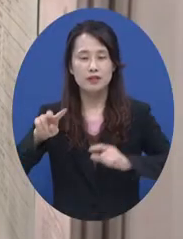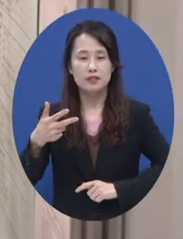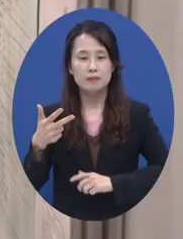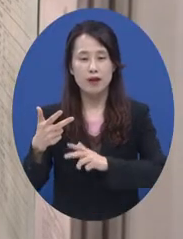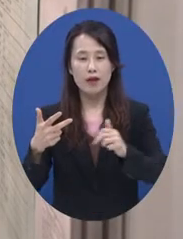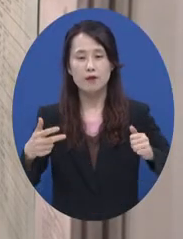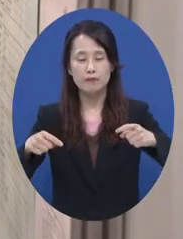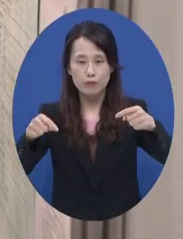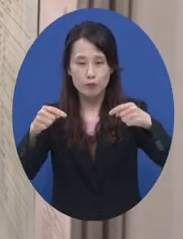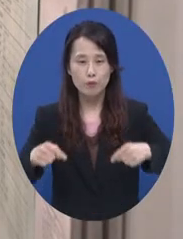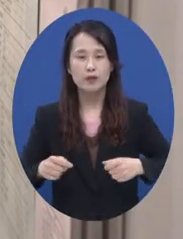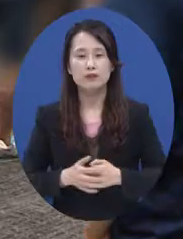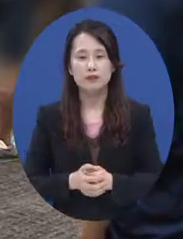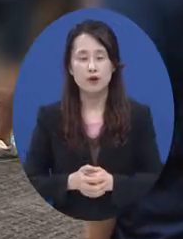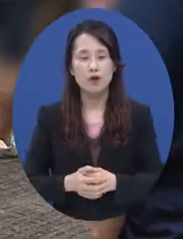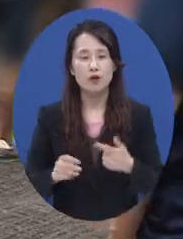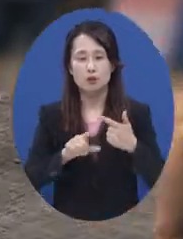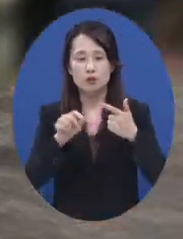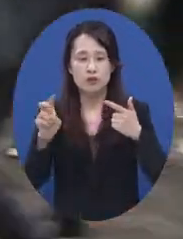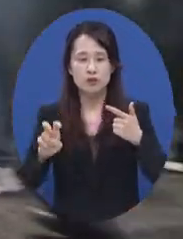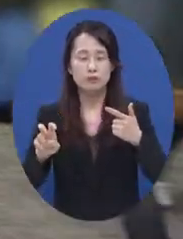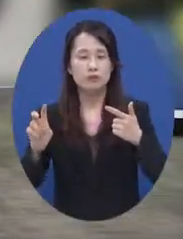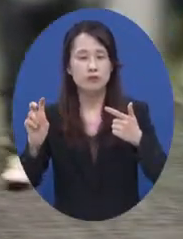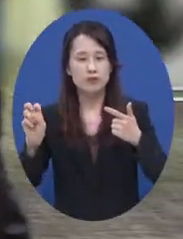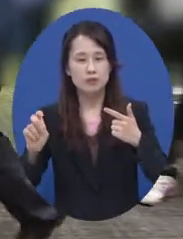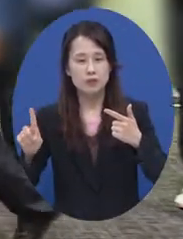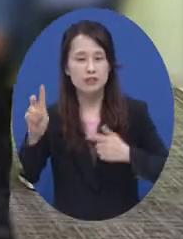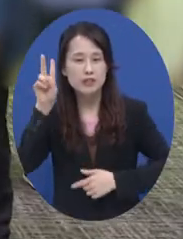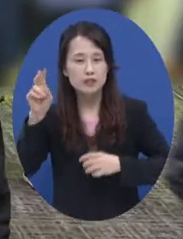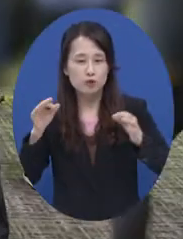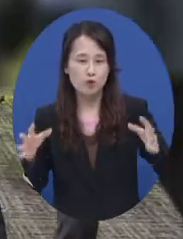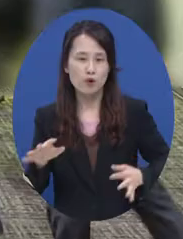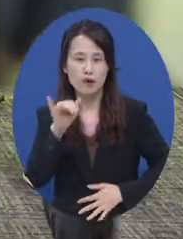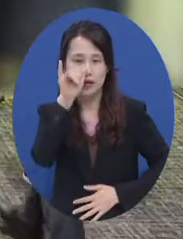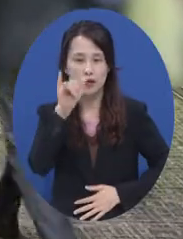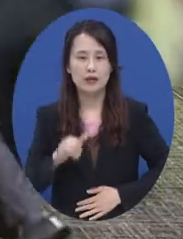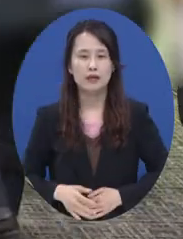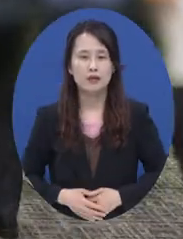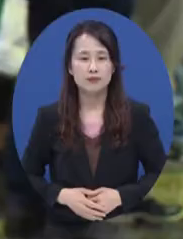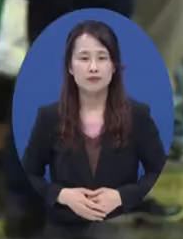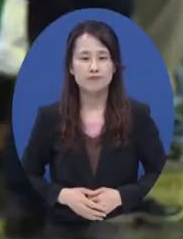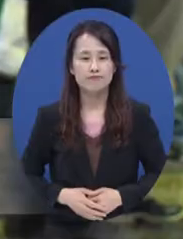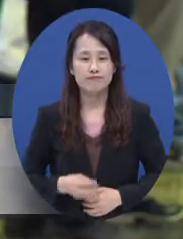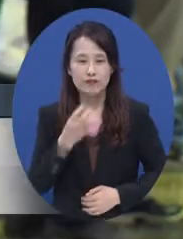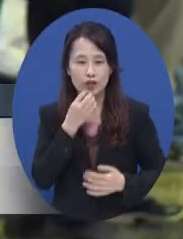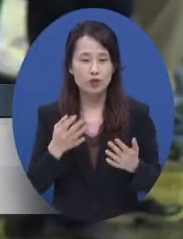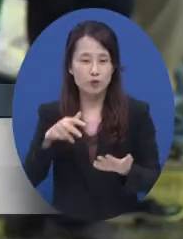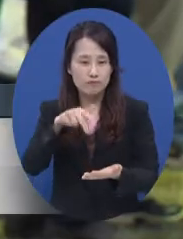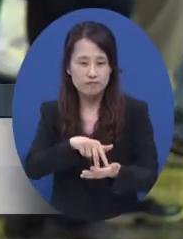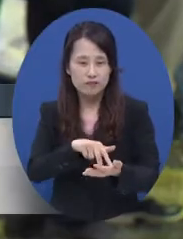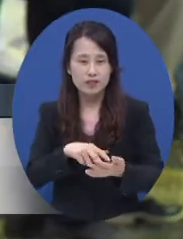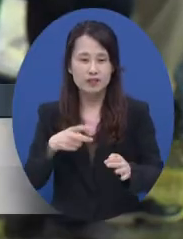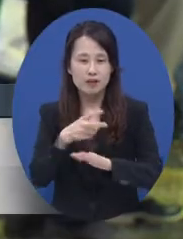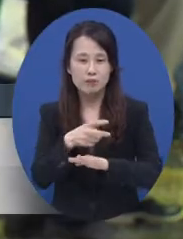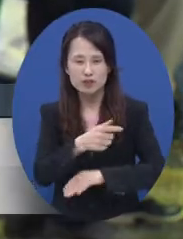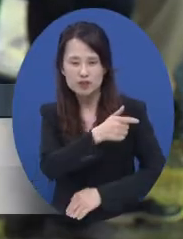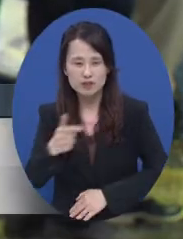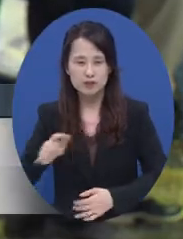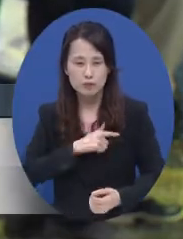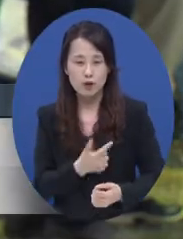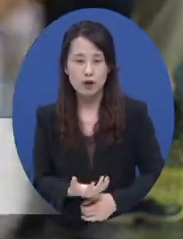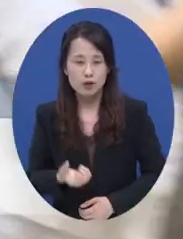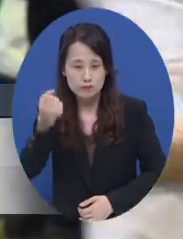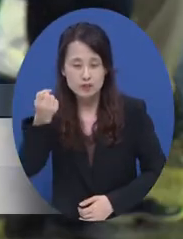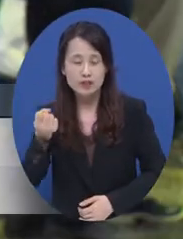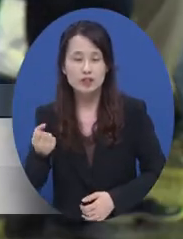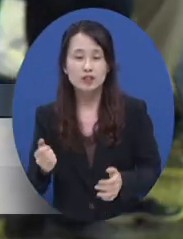700여 명이 찾은 박람회에는 6월 20일부터 21일까지 이틀간 진행됩니다 경기도에서는 버스